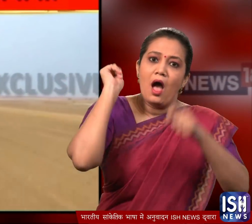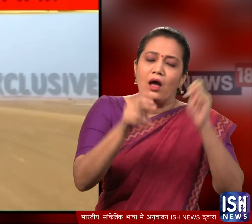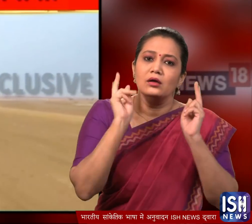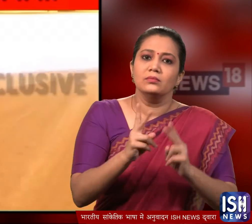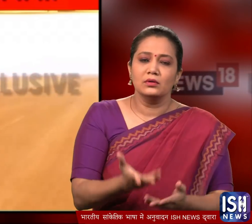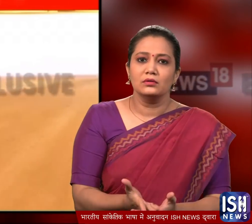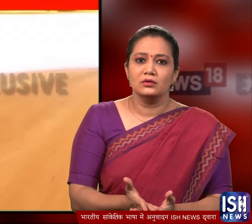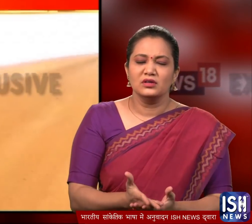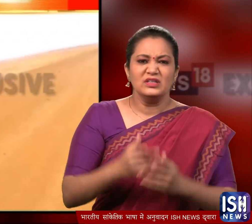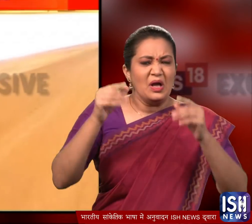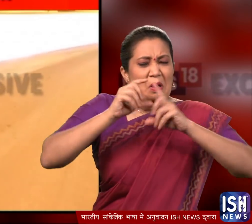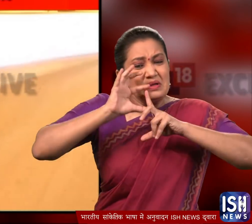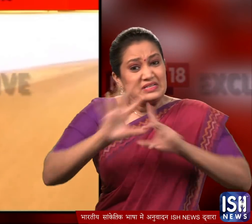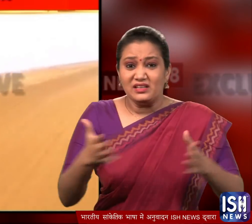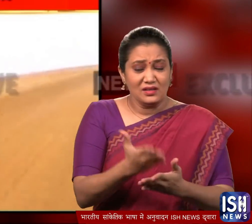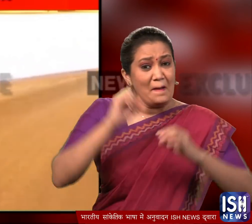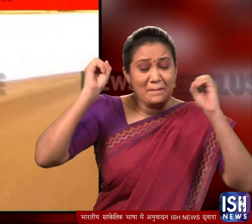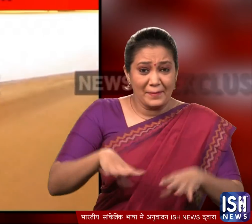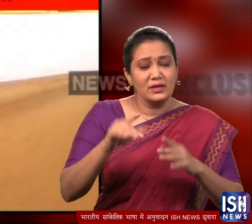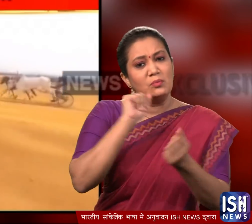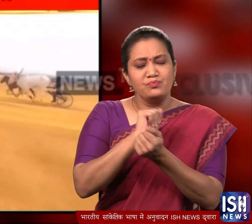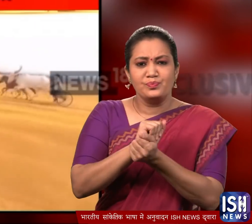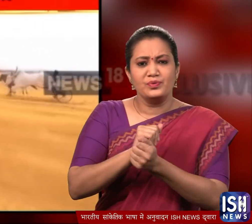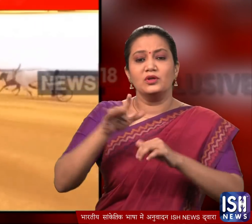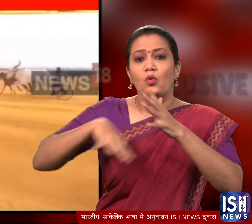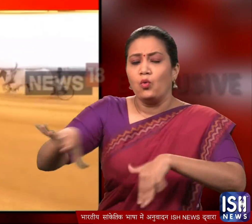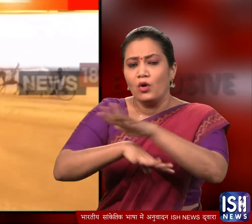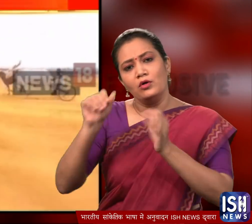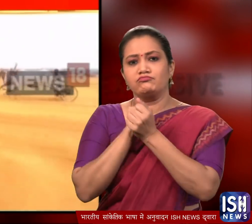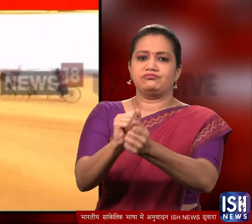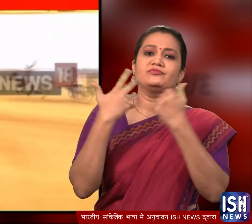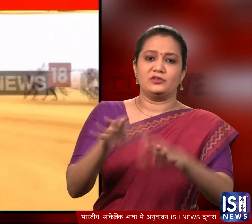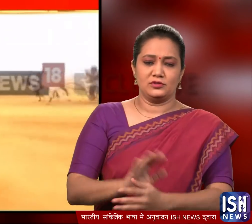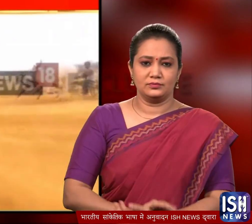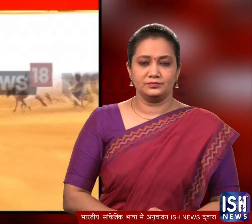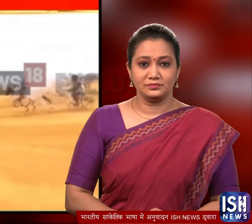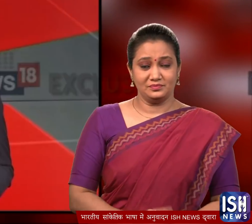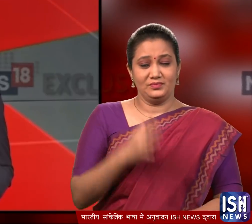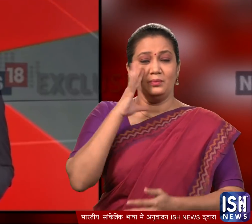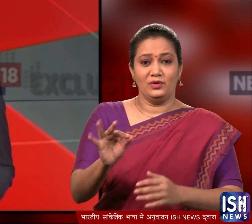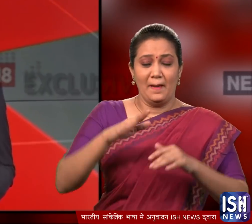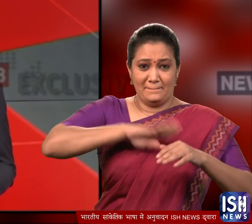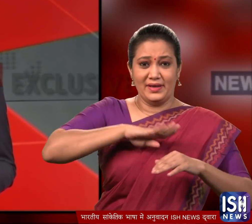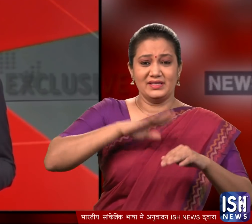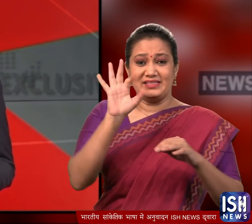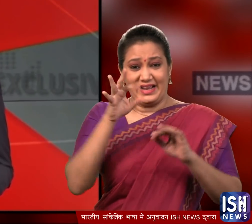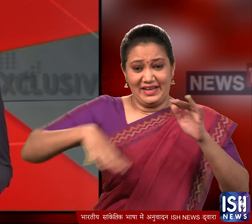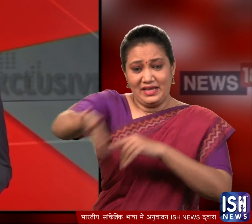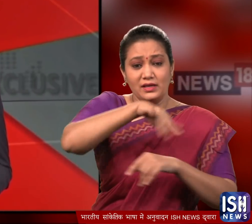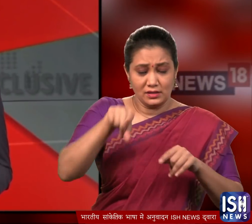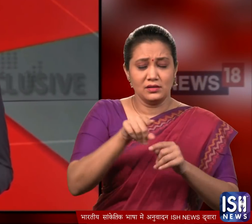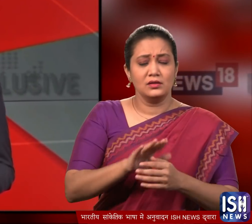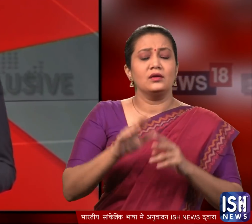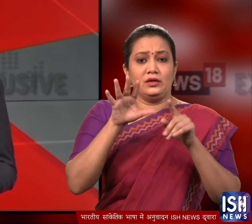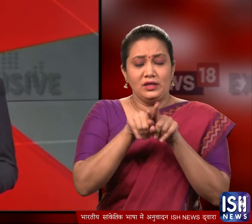पिटाई जारी रही। बैलों से बेरहमी का ये वीडियो सामने आने के बाद पुलिस ने रेस के आयोजक को गिरफ्तार कर लिया। बात की एक बात है कि महाराष्ट्र के सांगली